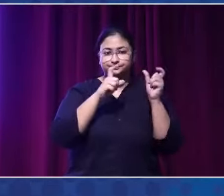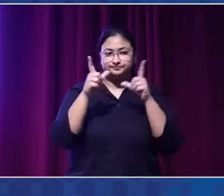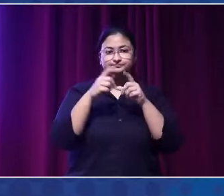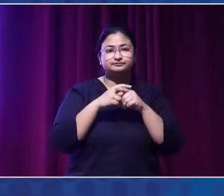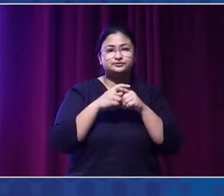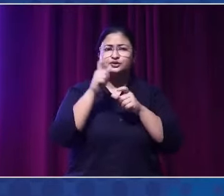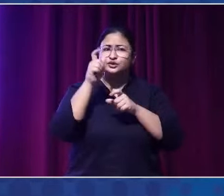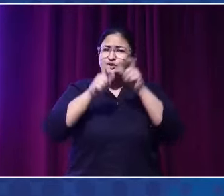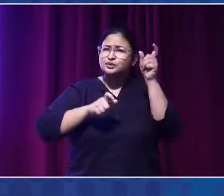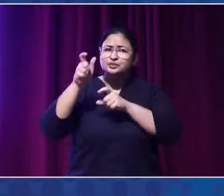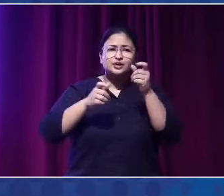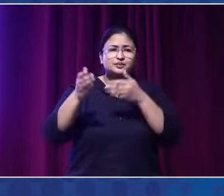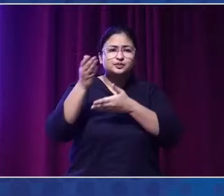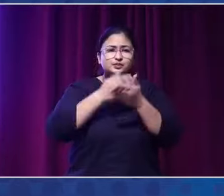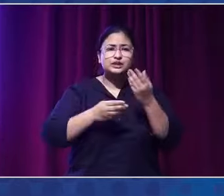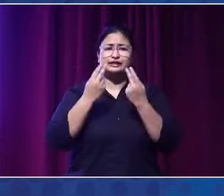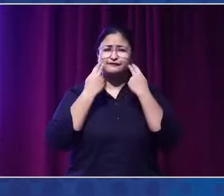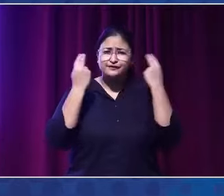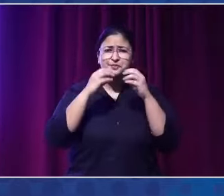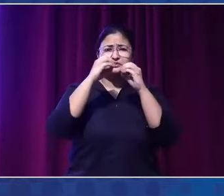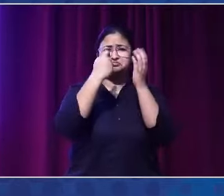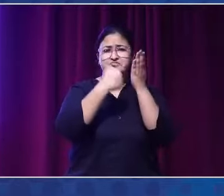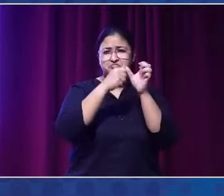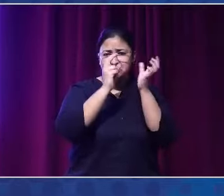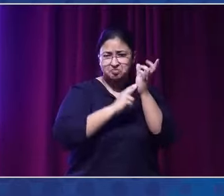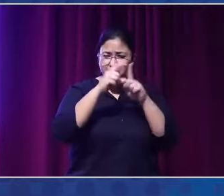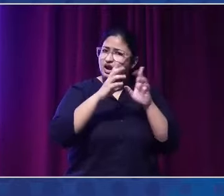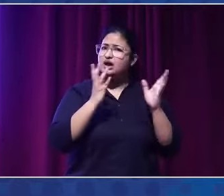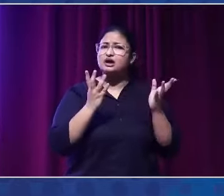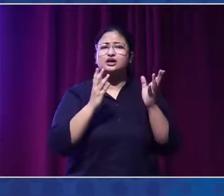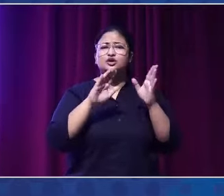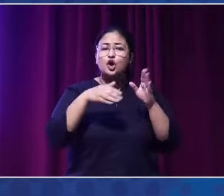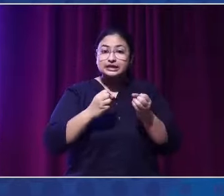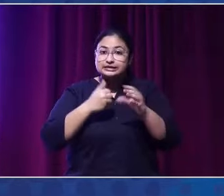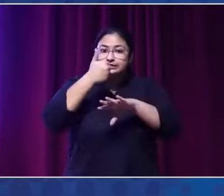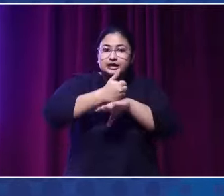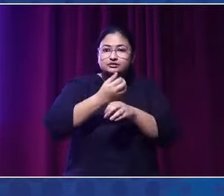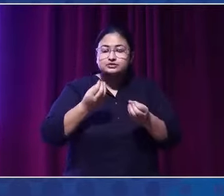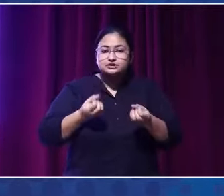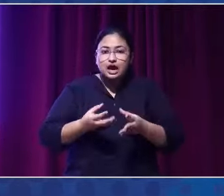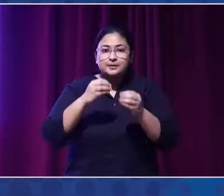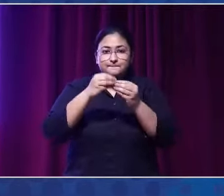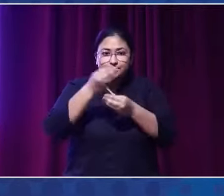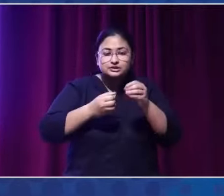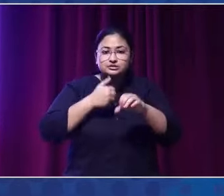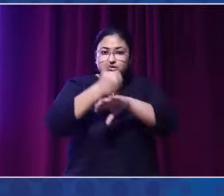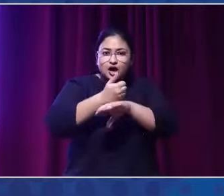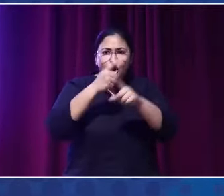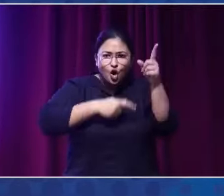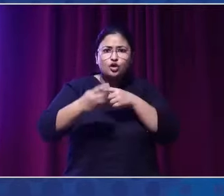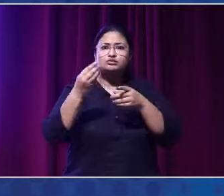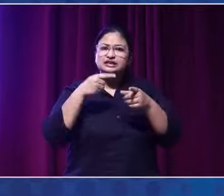कोई भी मेजर ब्रांड और कोई भी स्टार्टअप ऐसा नहीं बचा जिसने हमसे आके ना पूछा हो, खुद से